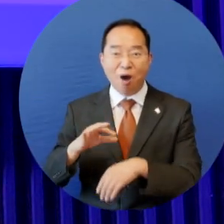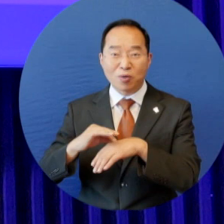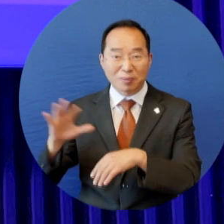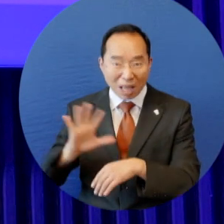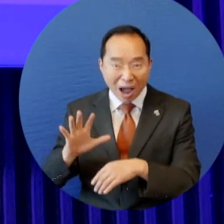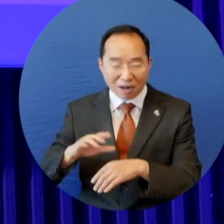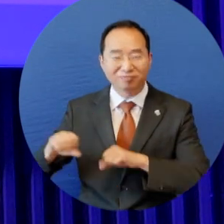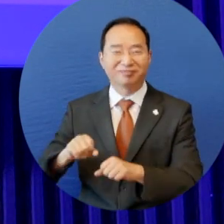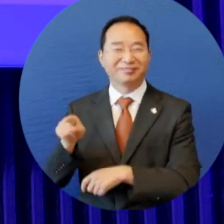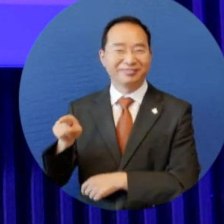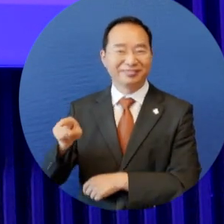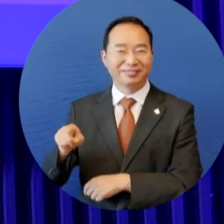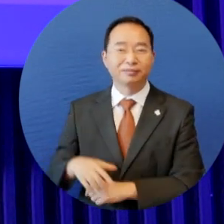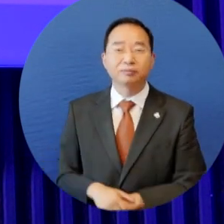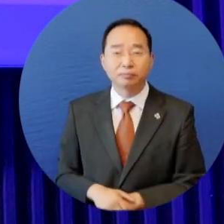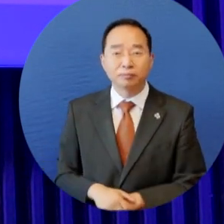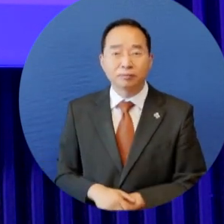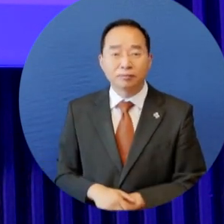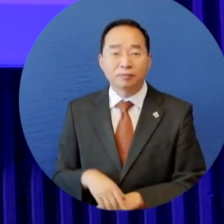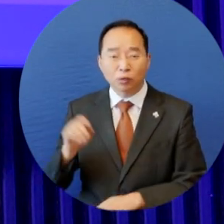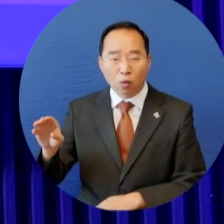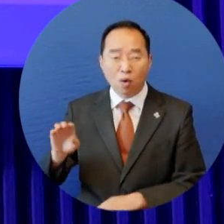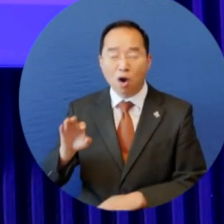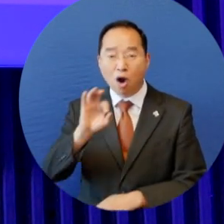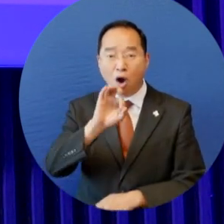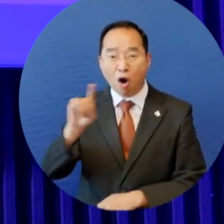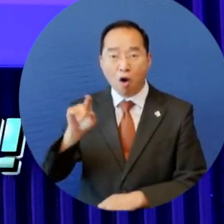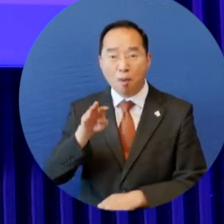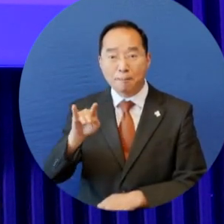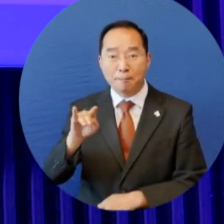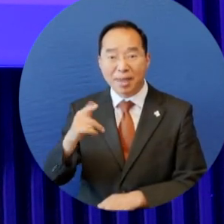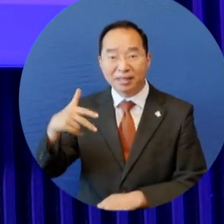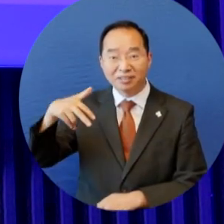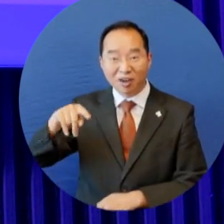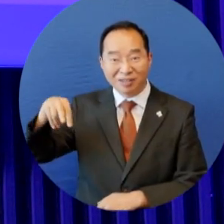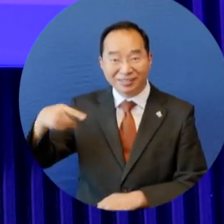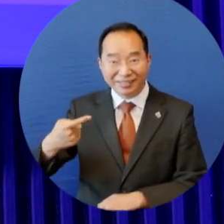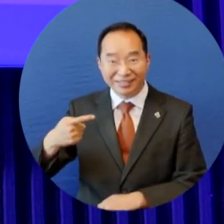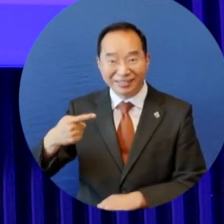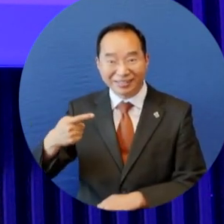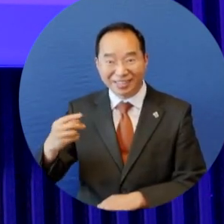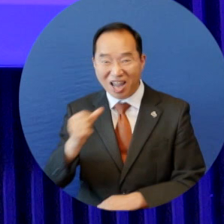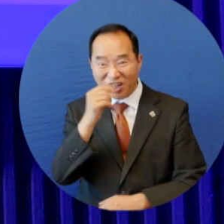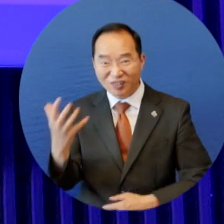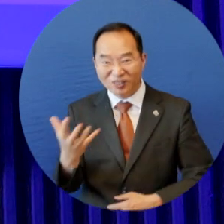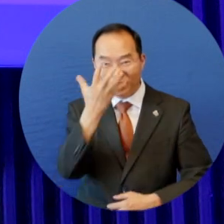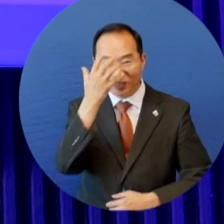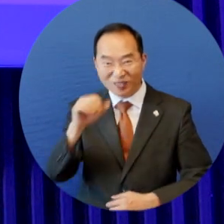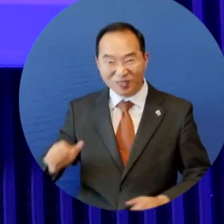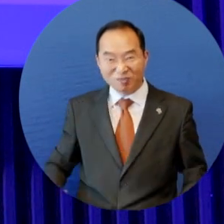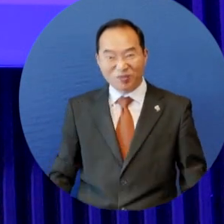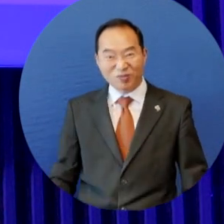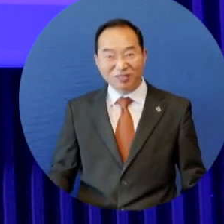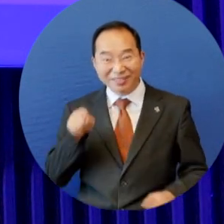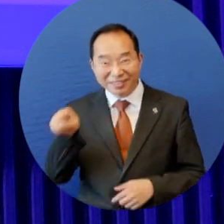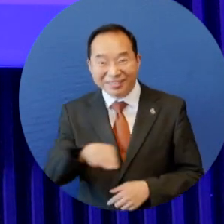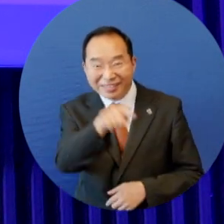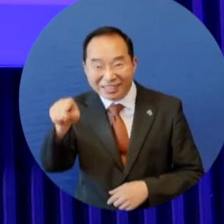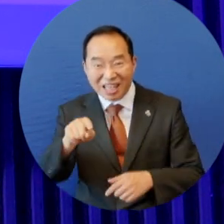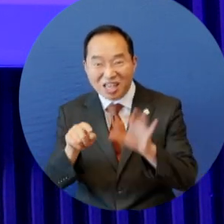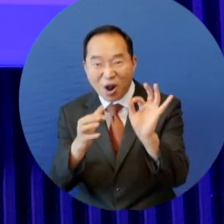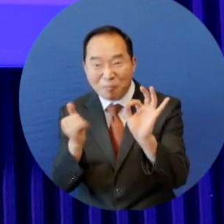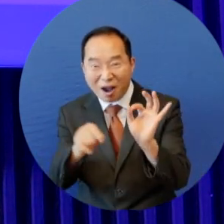외에도 어벤져스에 나오는 10명의 스타들이 바로 다 비건이라는 사실 알고 계시나요? 자, 이만큼